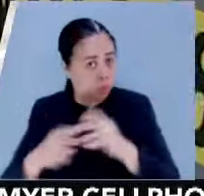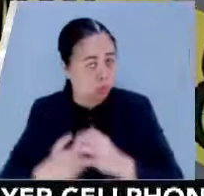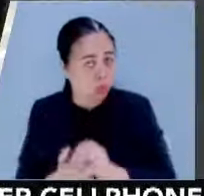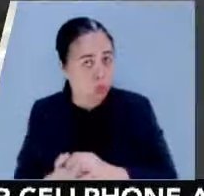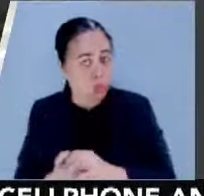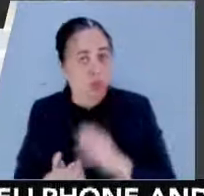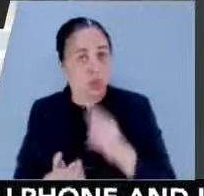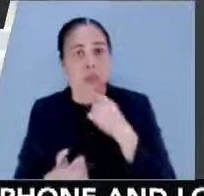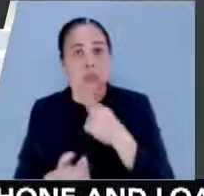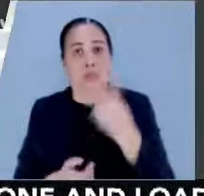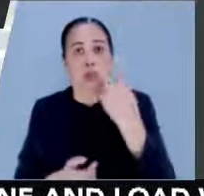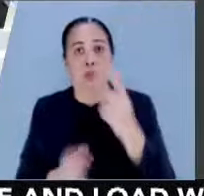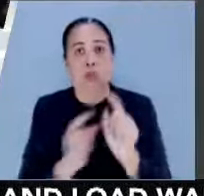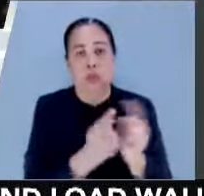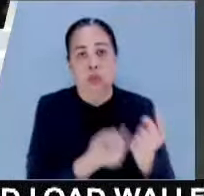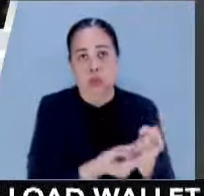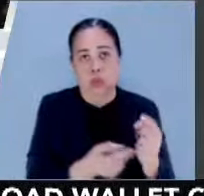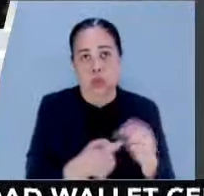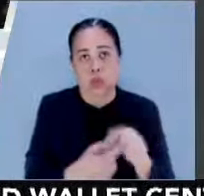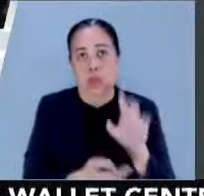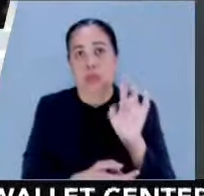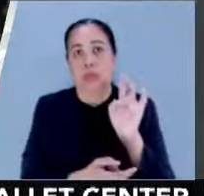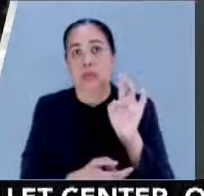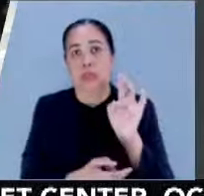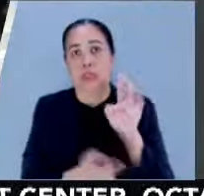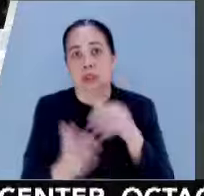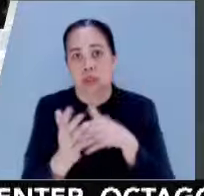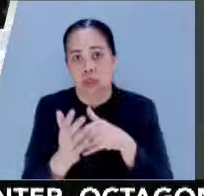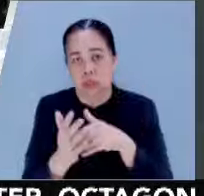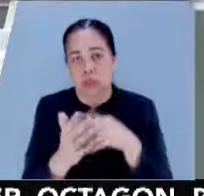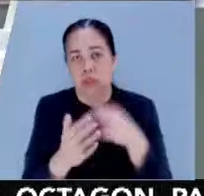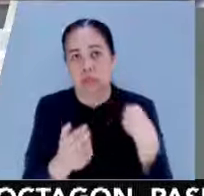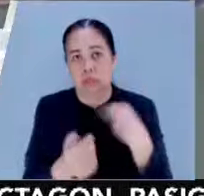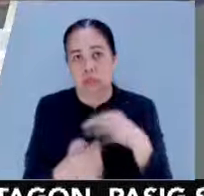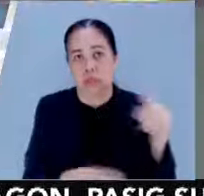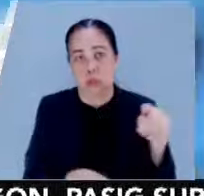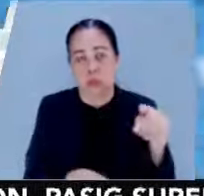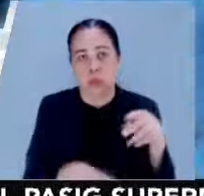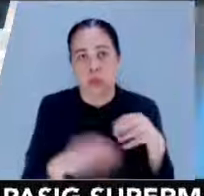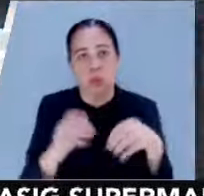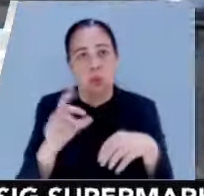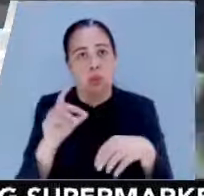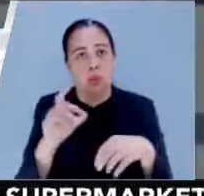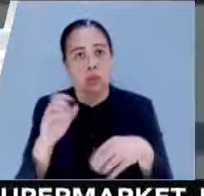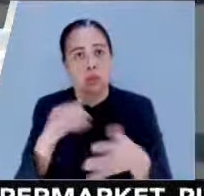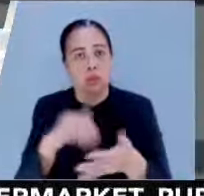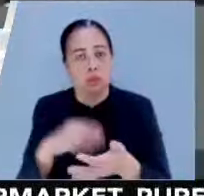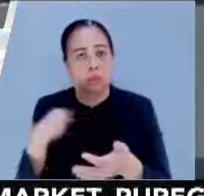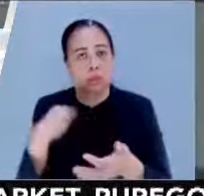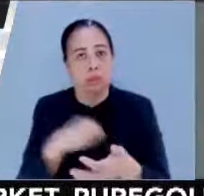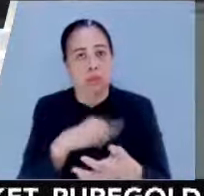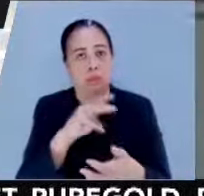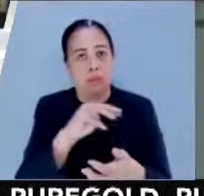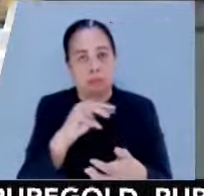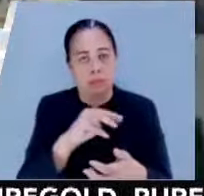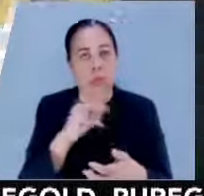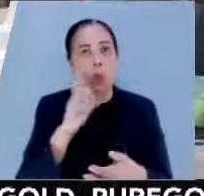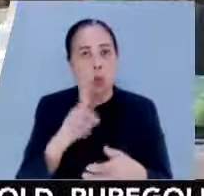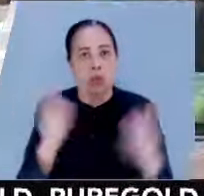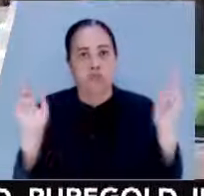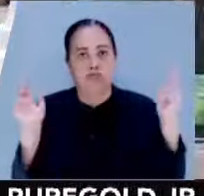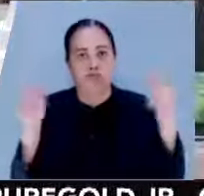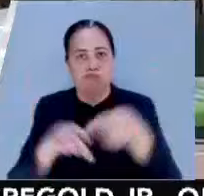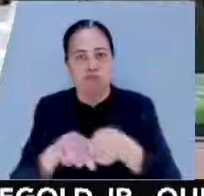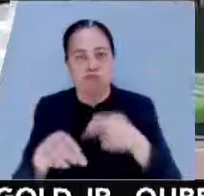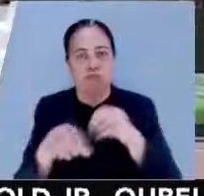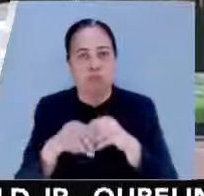dalawang grupo, nasa 70,000 miyembro ng Piston at di bababa sa 100,000 miyembro ng Manibela ang sasali sa Tigil Pasada.